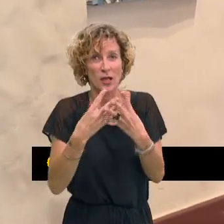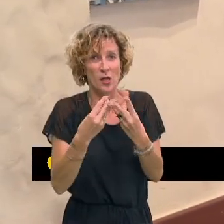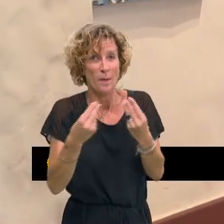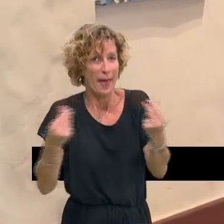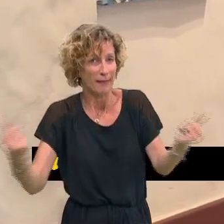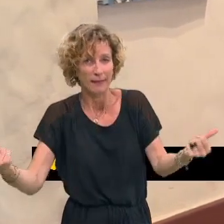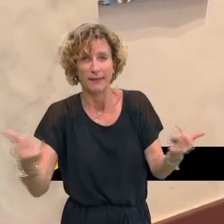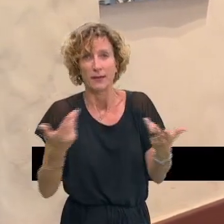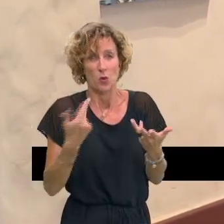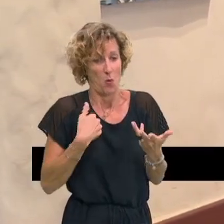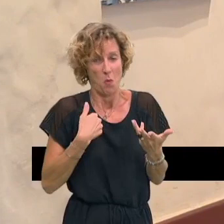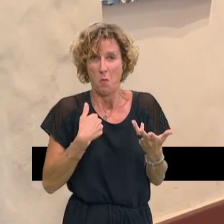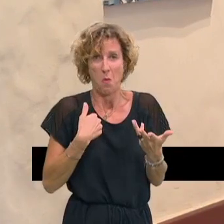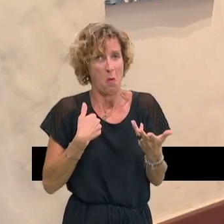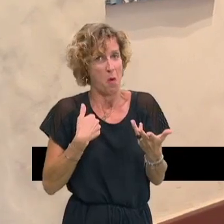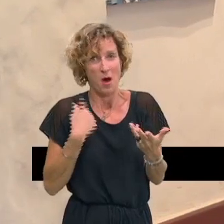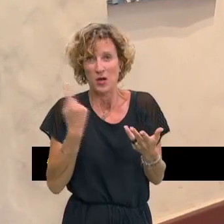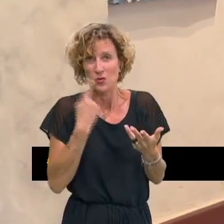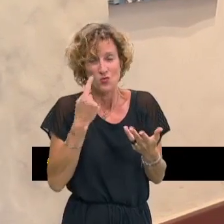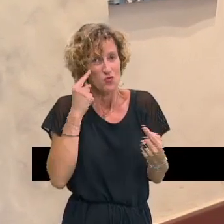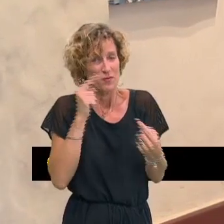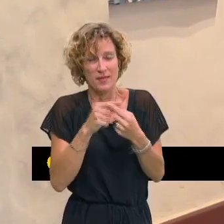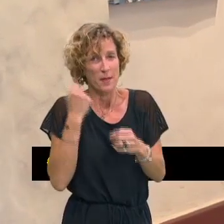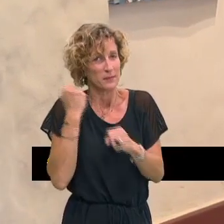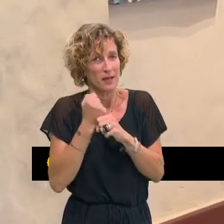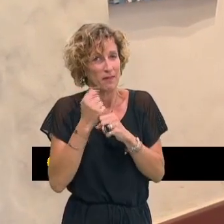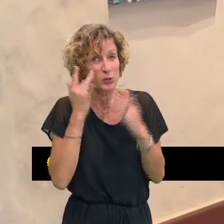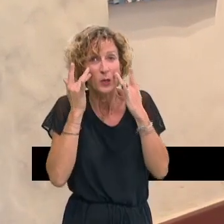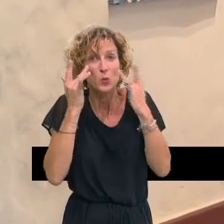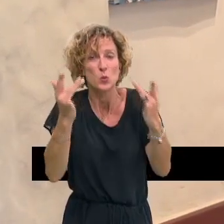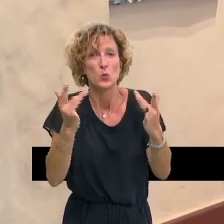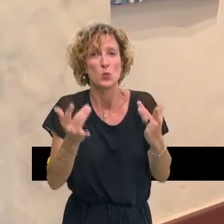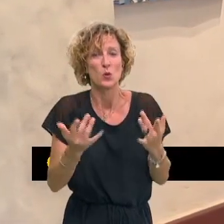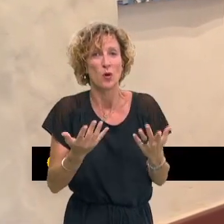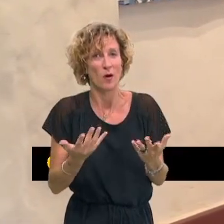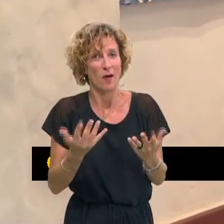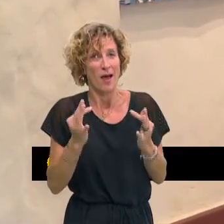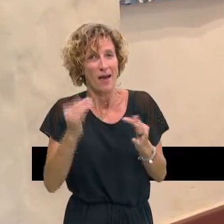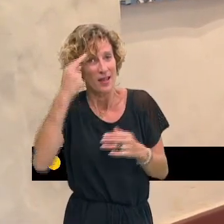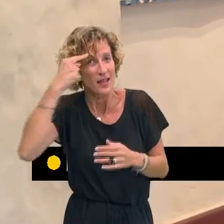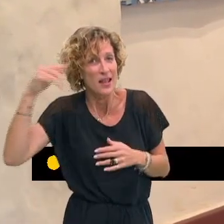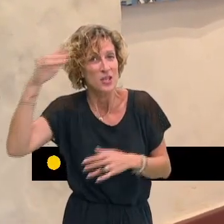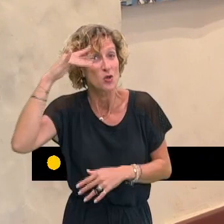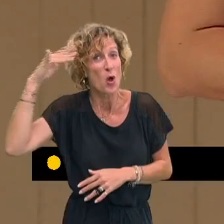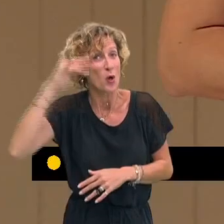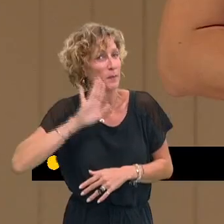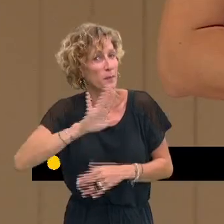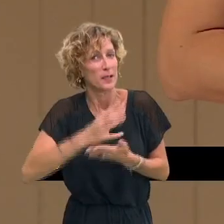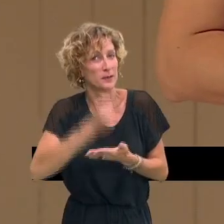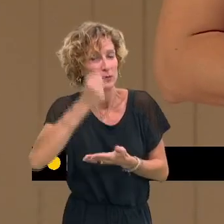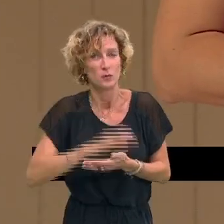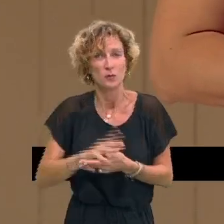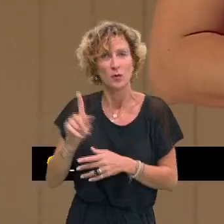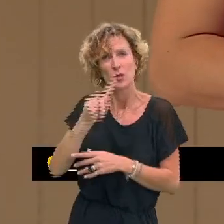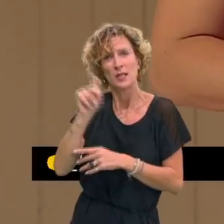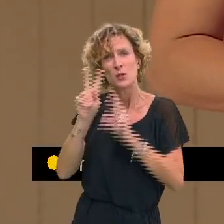Tanambo. Donc, je suis en train de faire tout ce travail justement culturel sur des légendes de La Réunion. C'est une